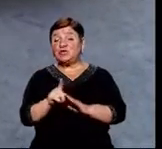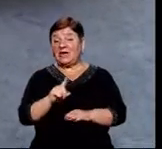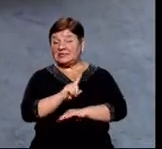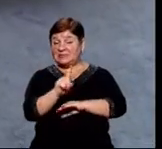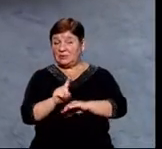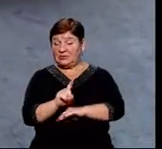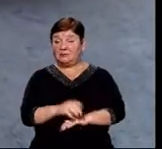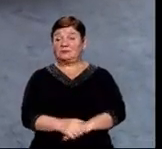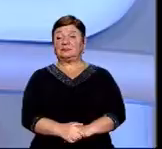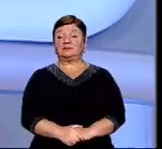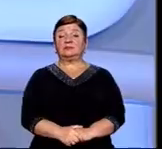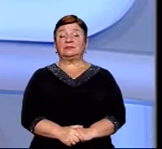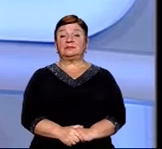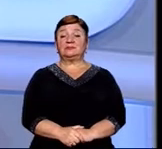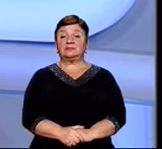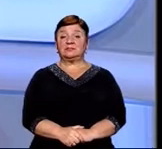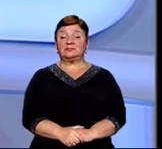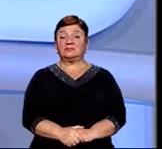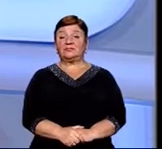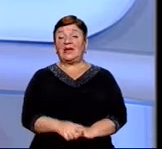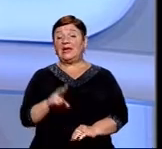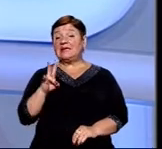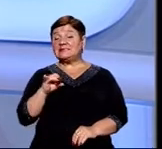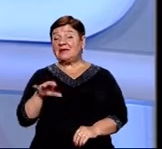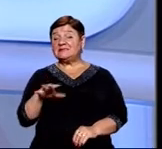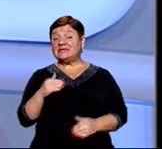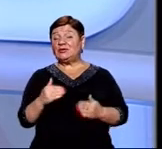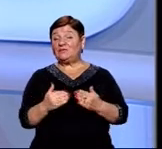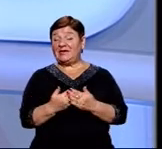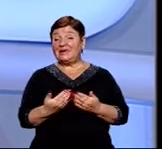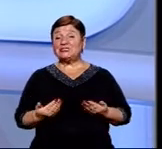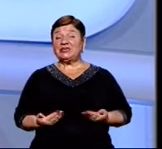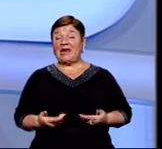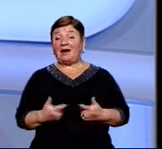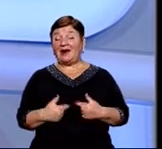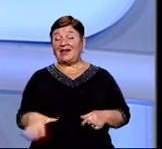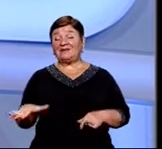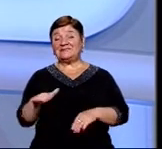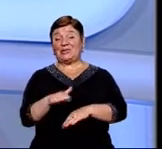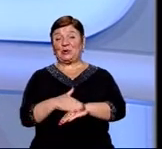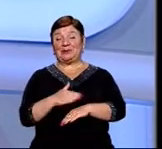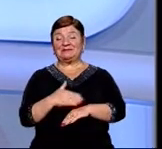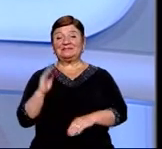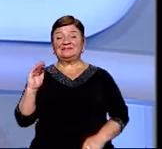Пойда, новини на Суспільному. Наразі це всі новини з життя краю. На все добре.